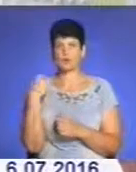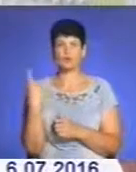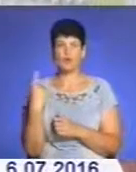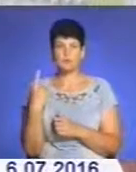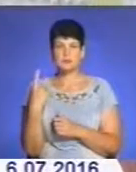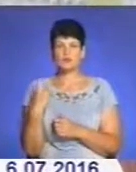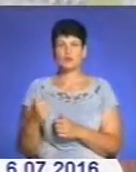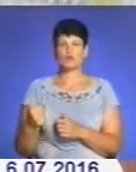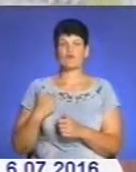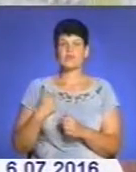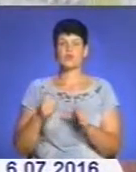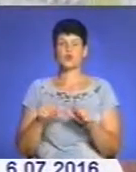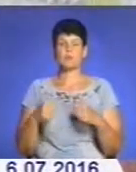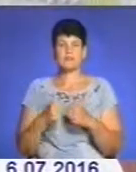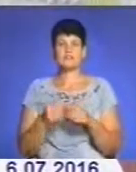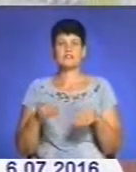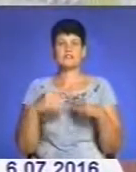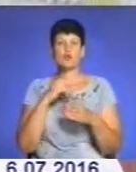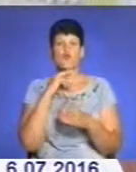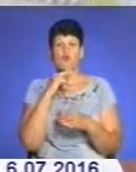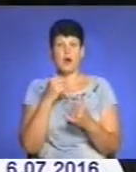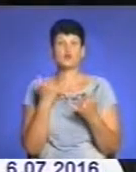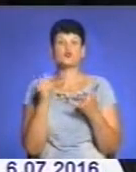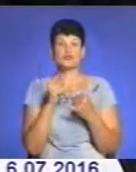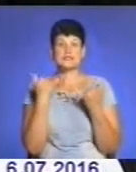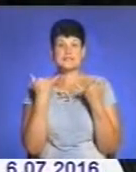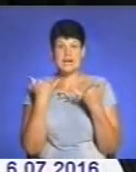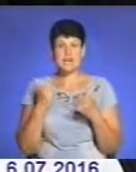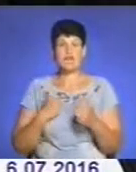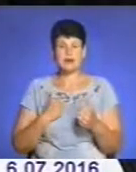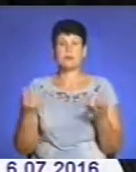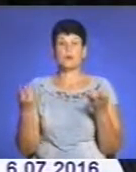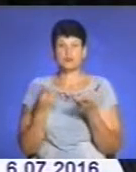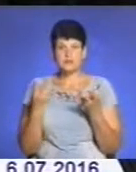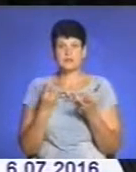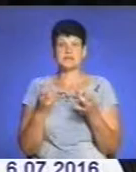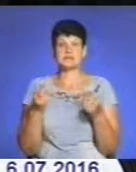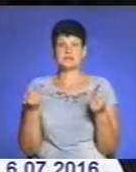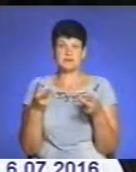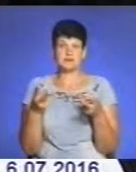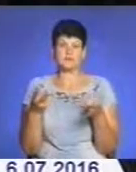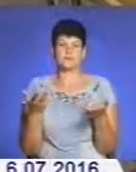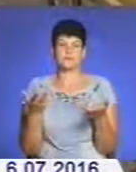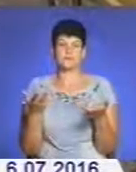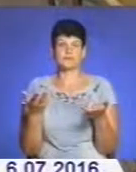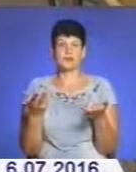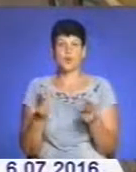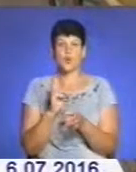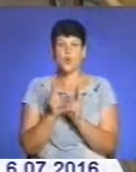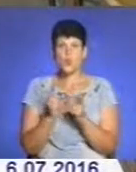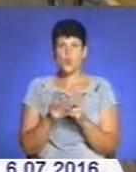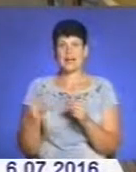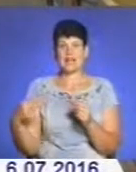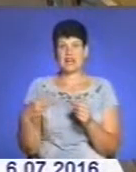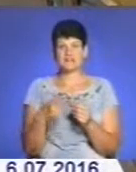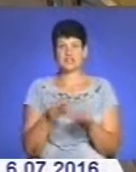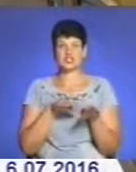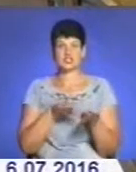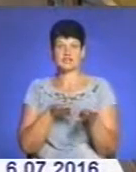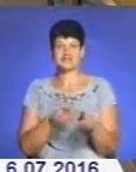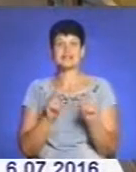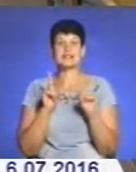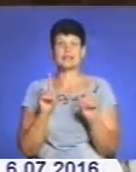У військкоматі звертають увагу, що в армію зараз потрібні також і фахівці традиційно цивільних професій – кухарі, кравці, шевці і